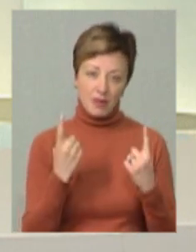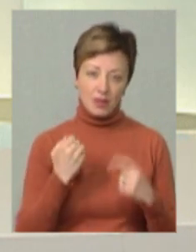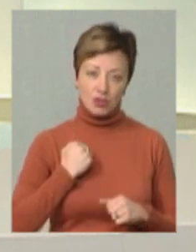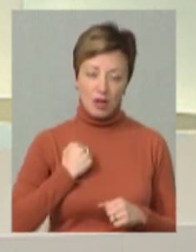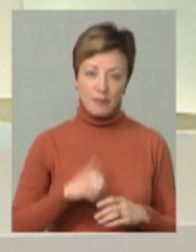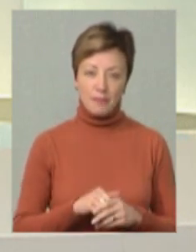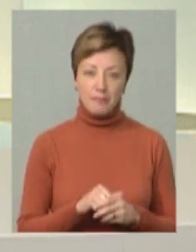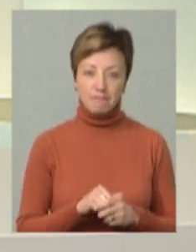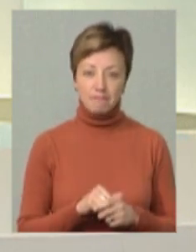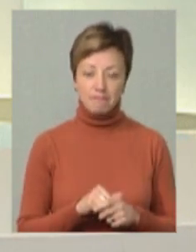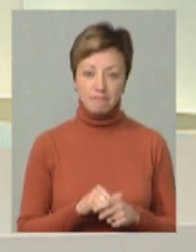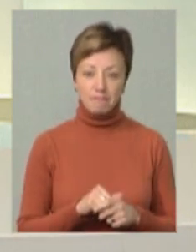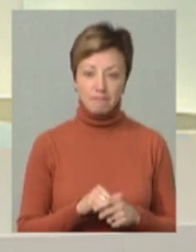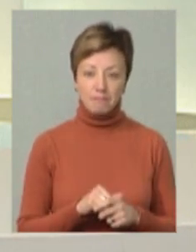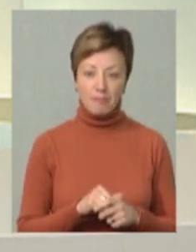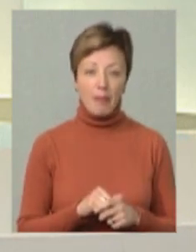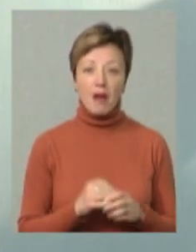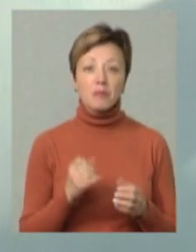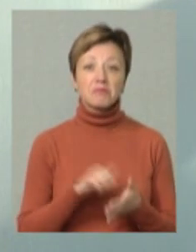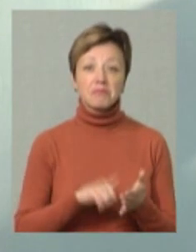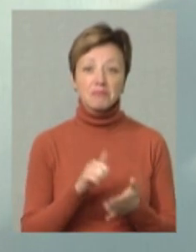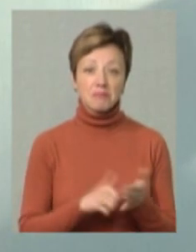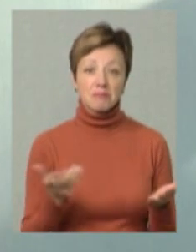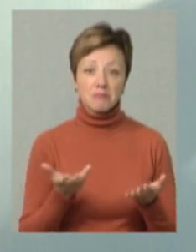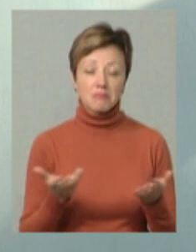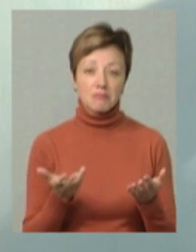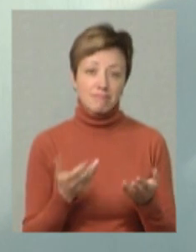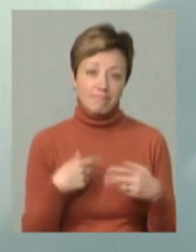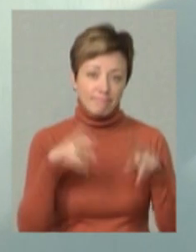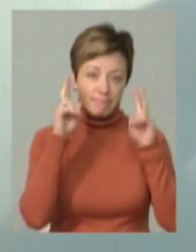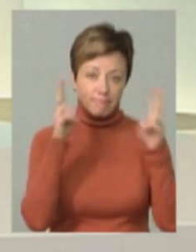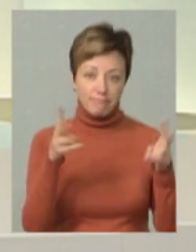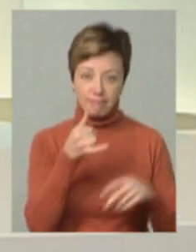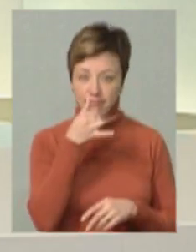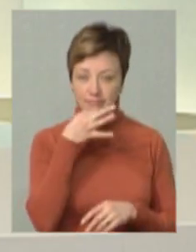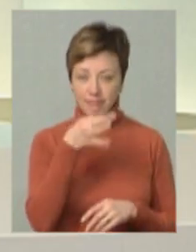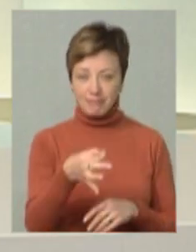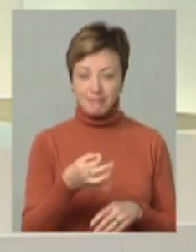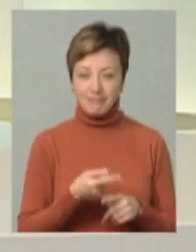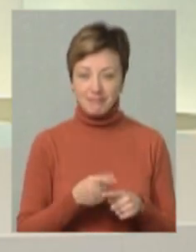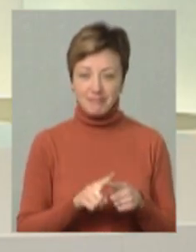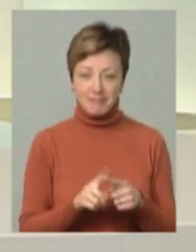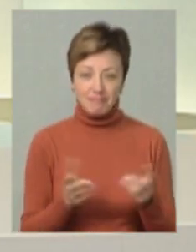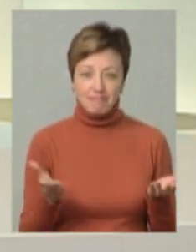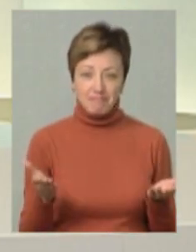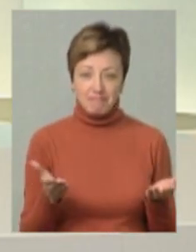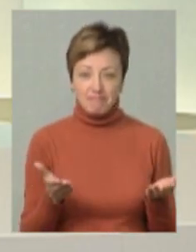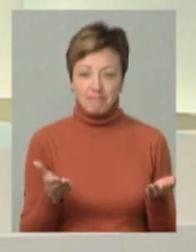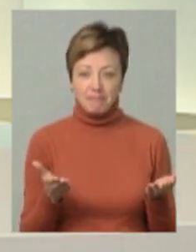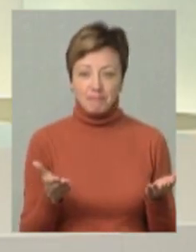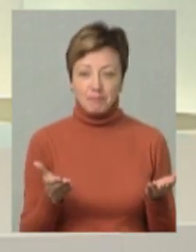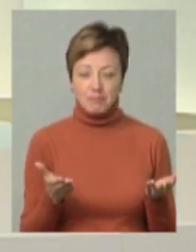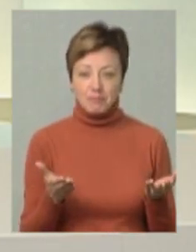жаль, священників. А з чим це пов'язуєте? Не знаю, я не можу вам сказати це. Це,